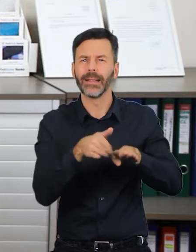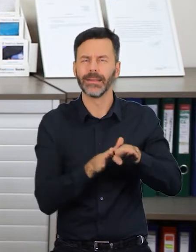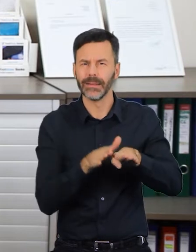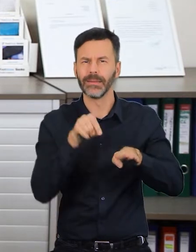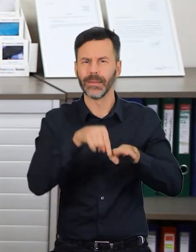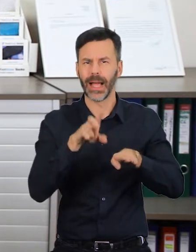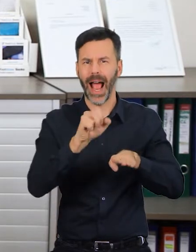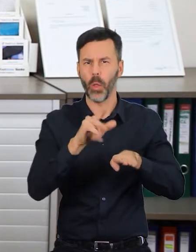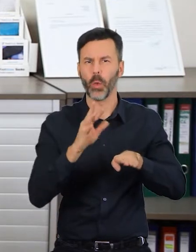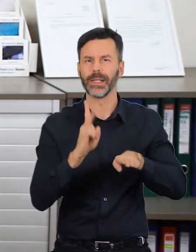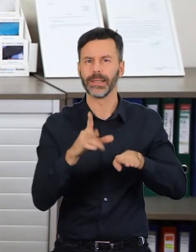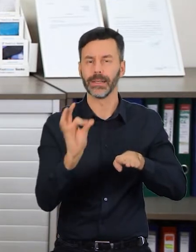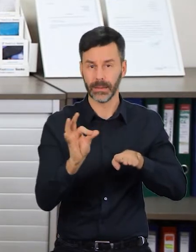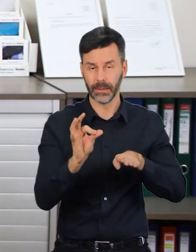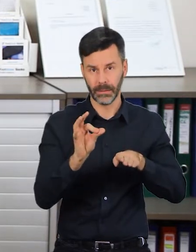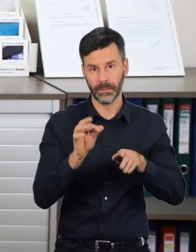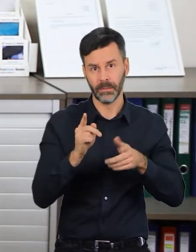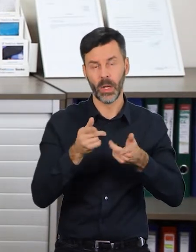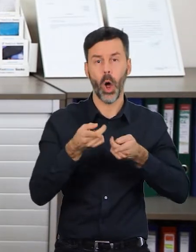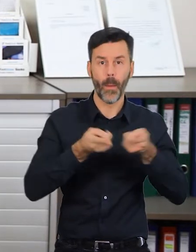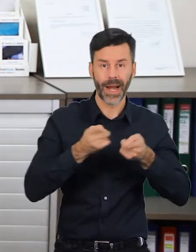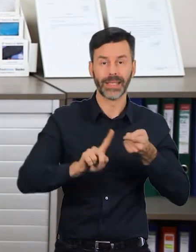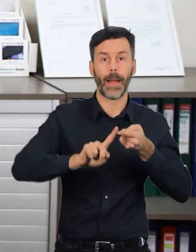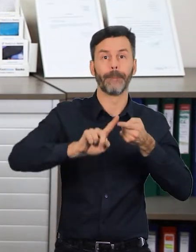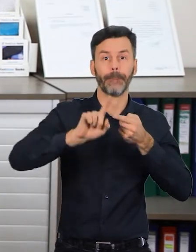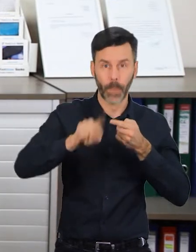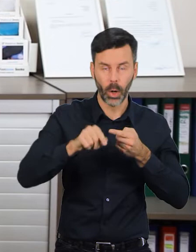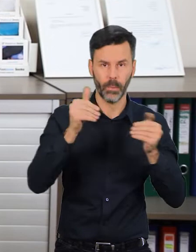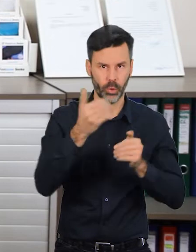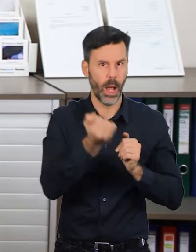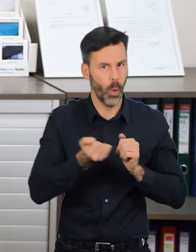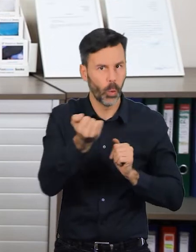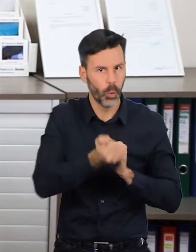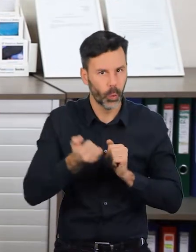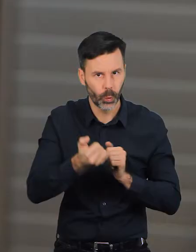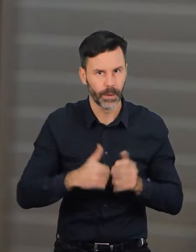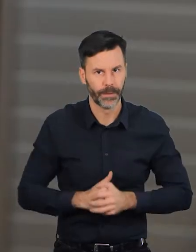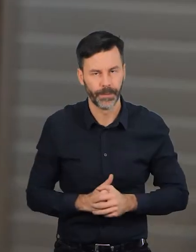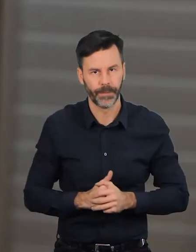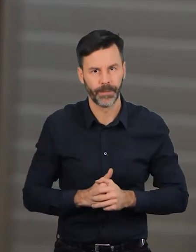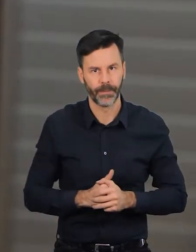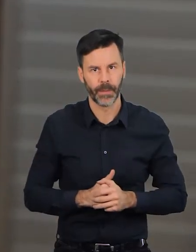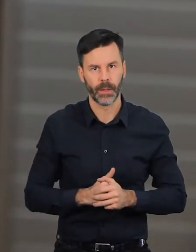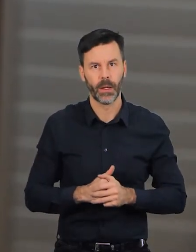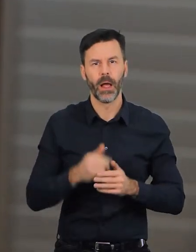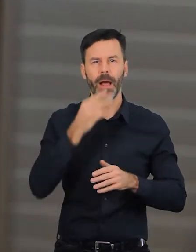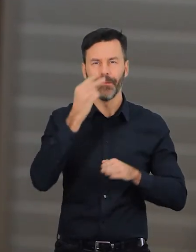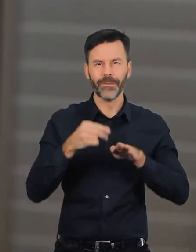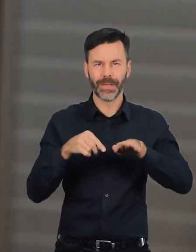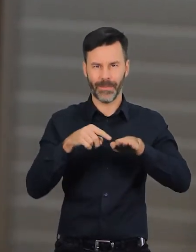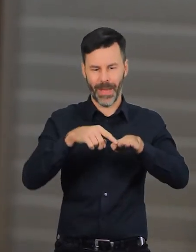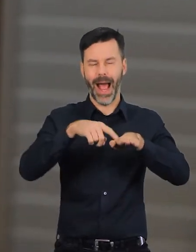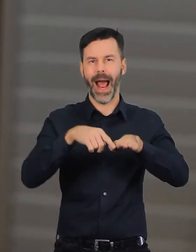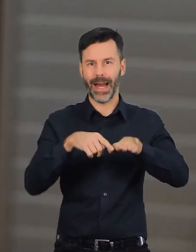w rehabilitacji, w profilaktyce leczenia pooperacyjnego haluksa. Tutaj mamy odseparowany duży